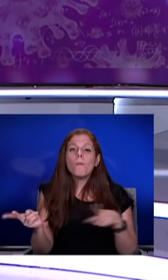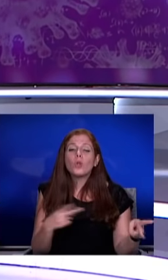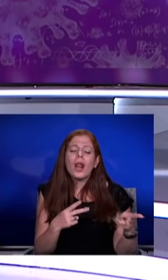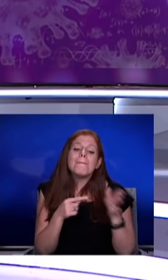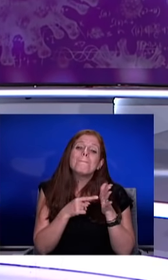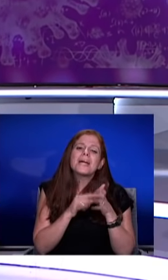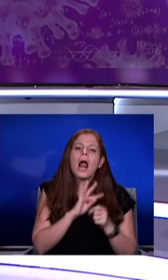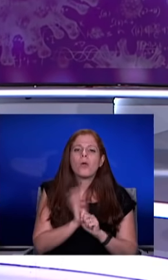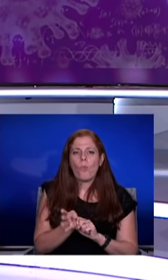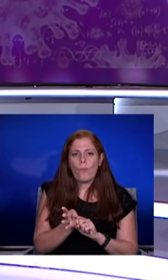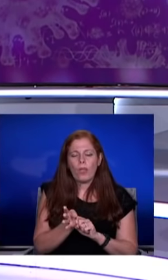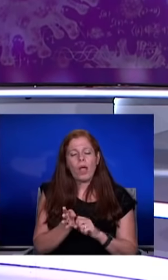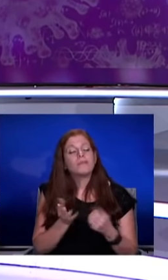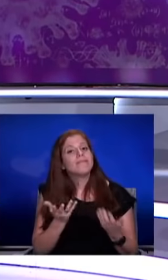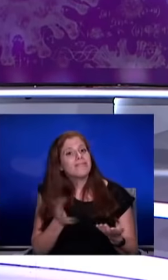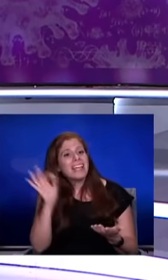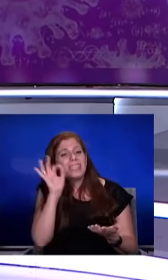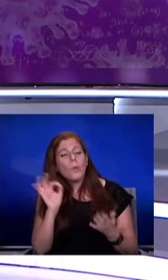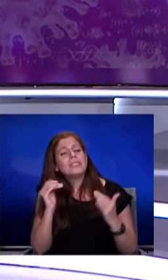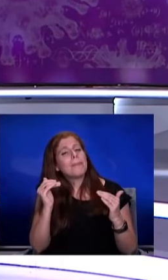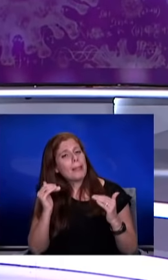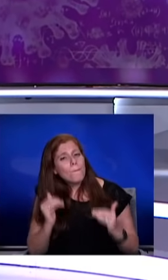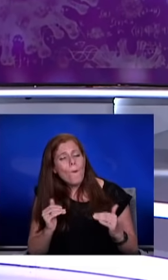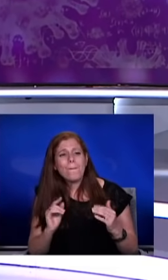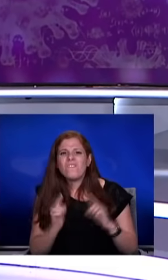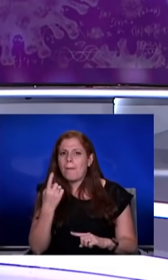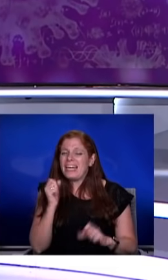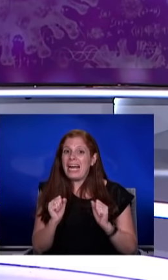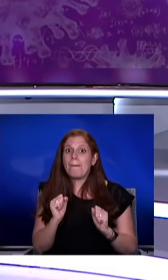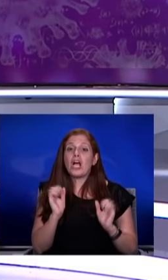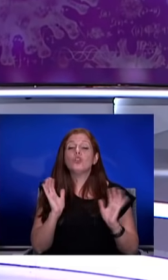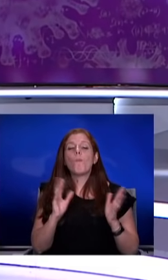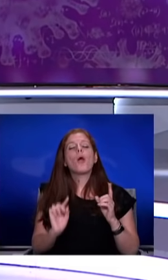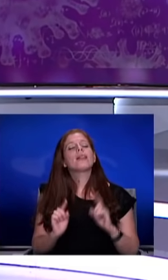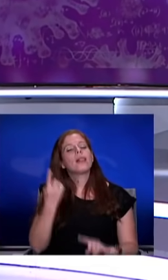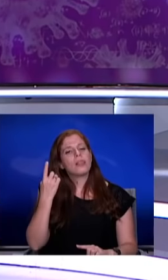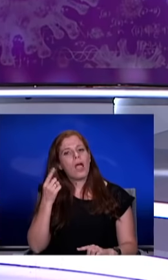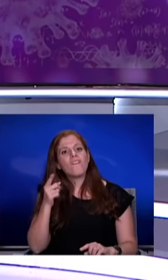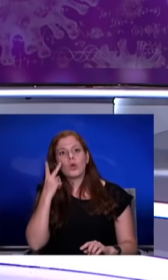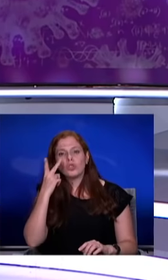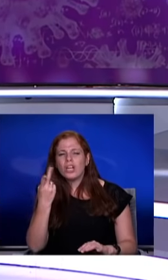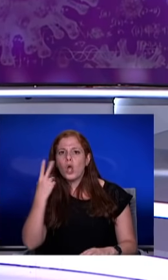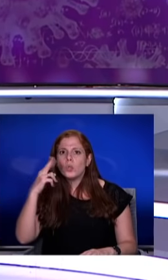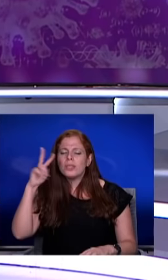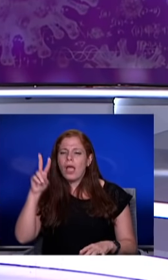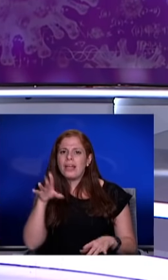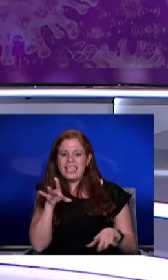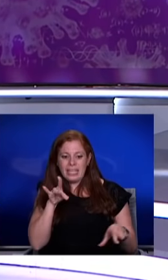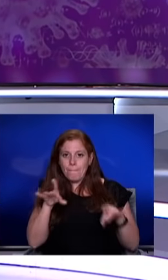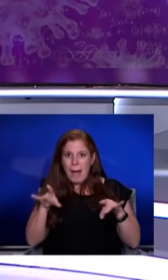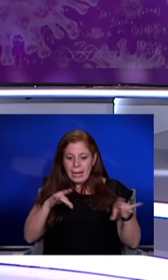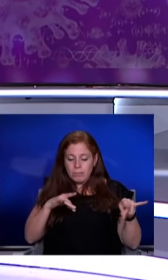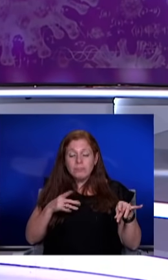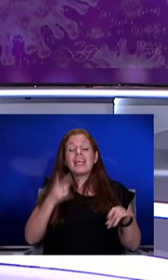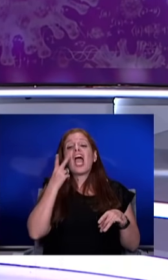בגלל קורונה. אז האחוזים נמוכים והמקרים הקשים מאוד נדירים, אבל ככל שנראה יותר נדבקים, נראה עוד ילדים